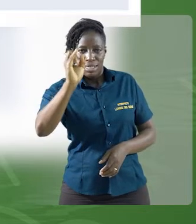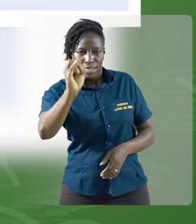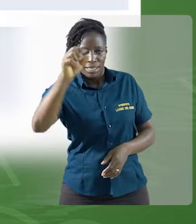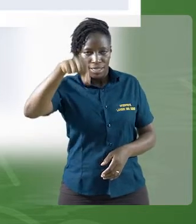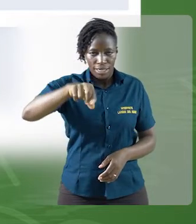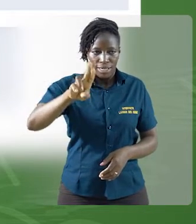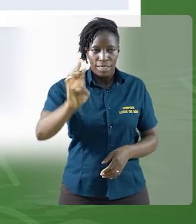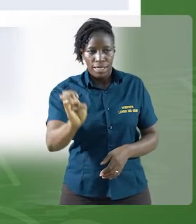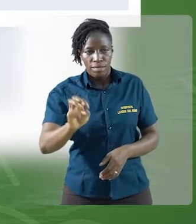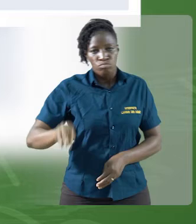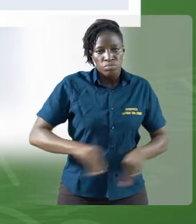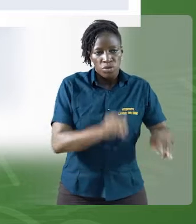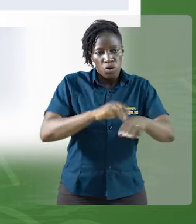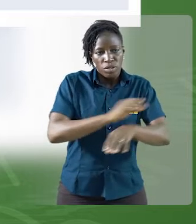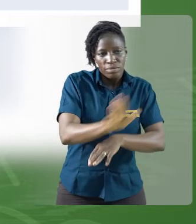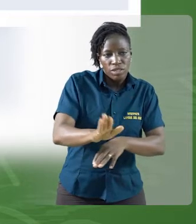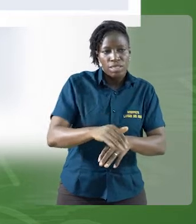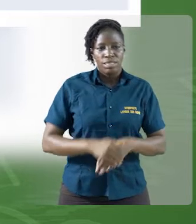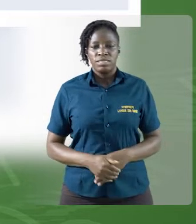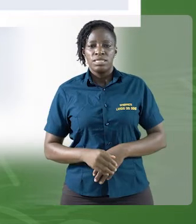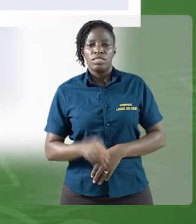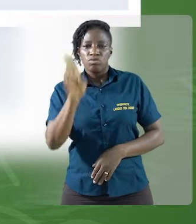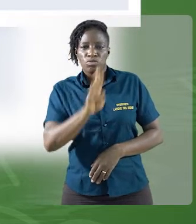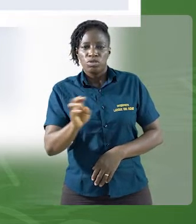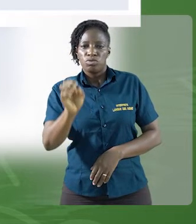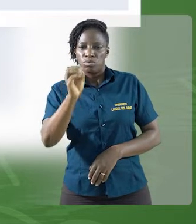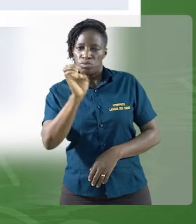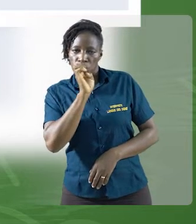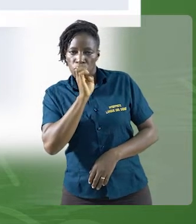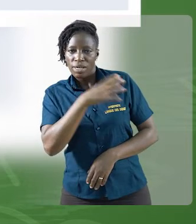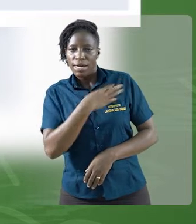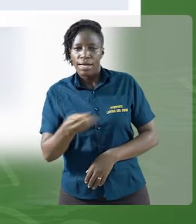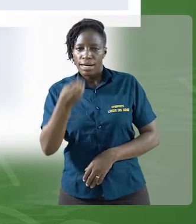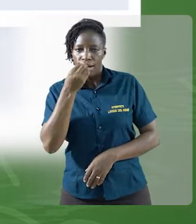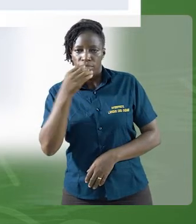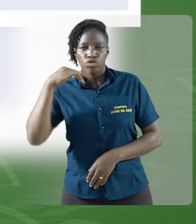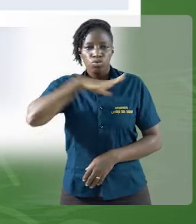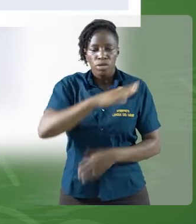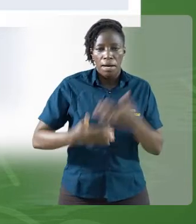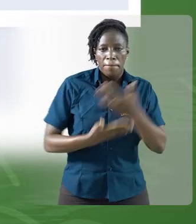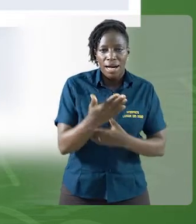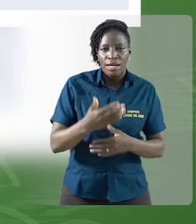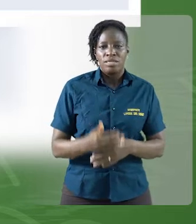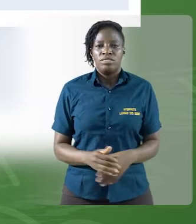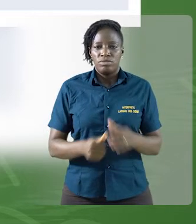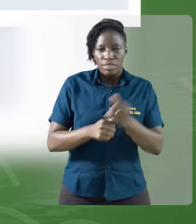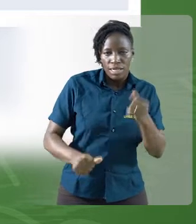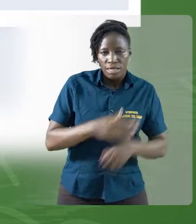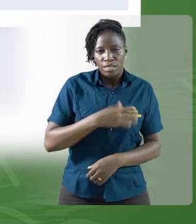la consommation d'eau et d'aliments souillés par les selles et les urines